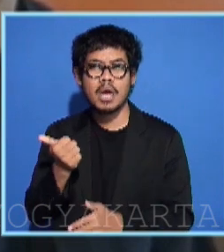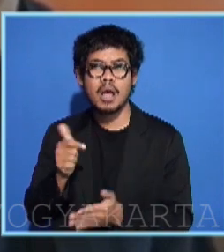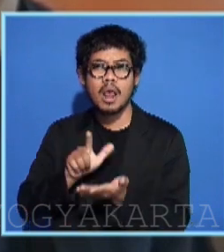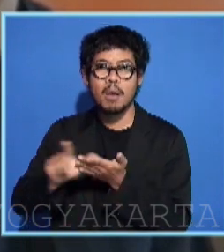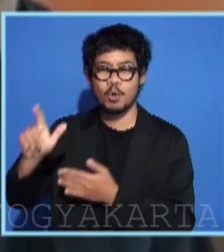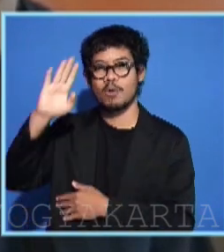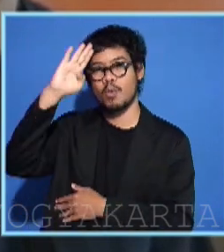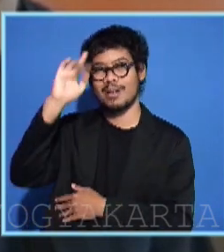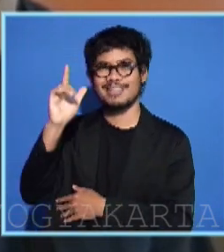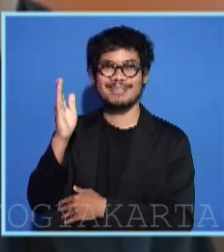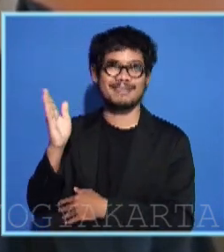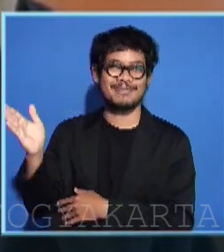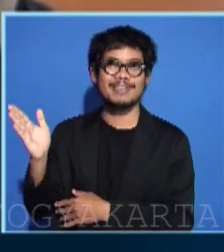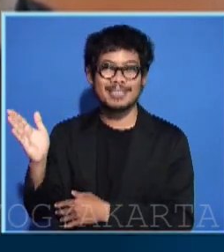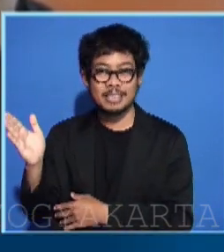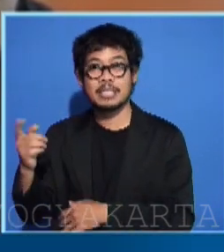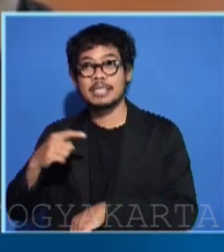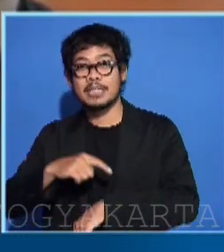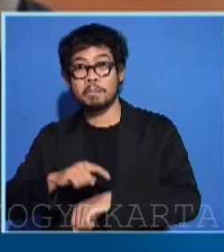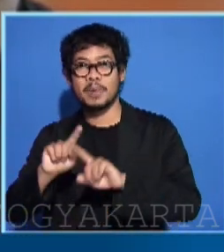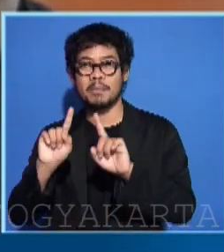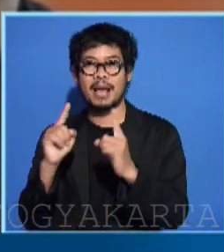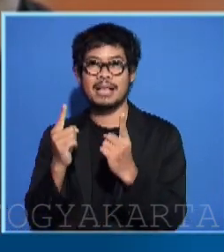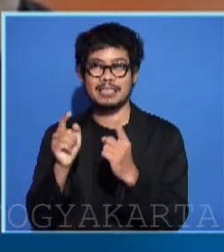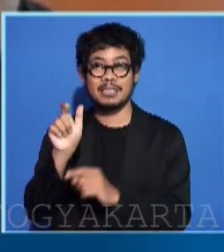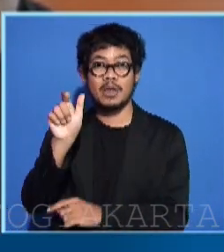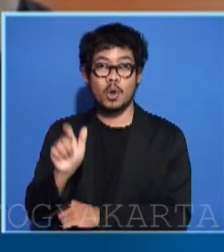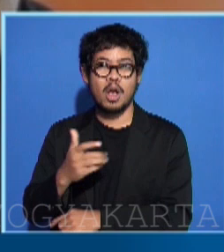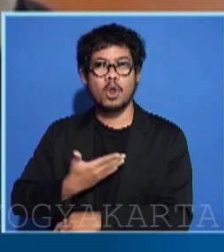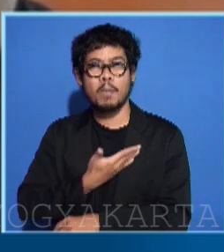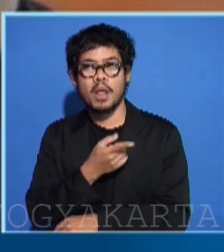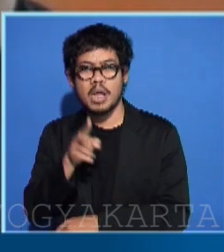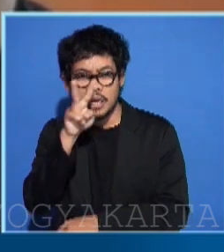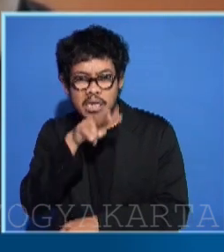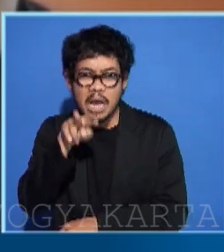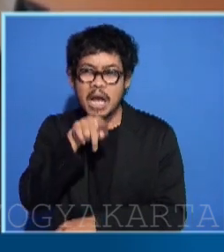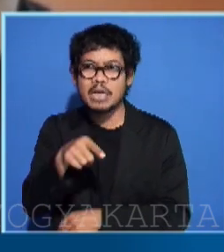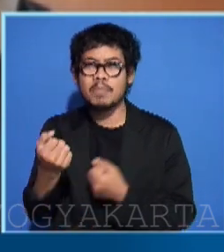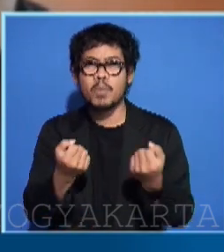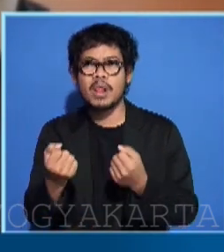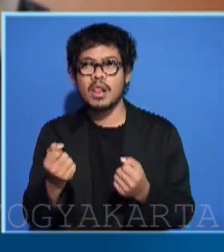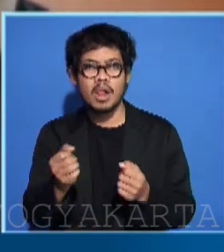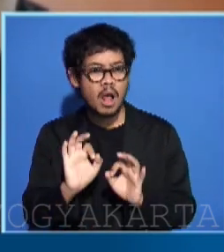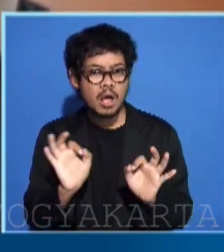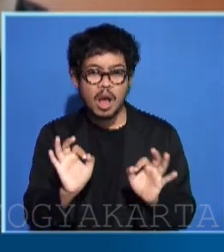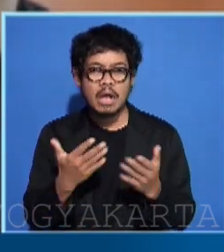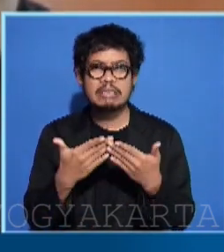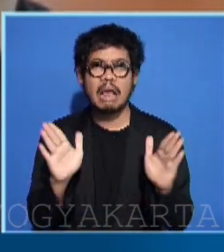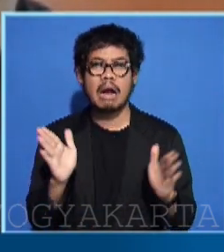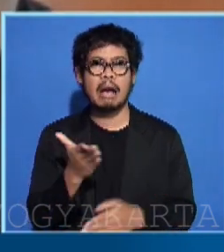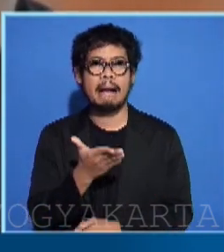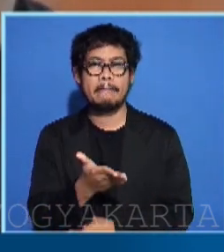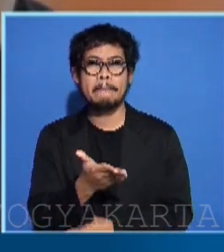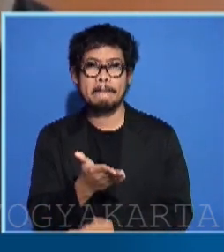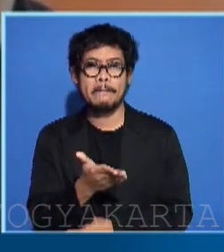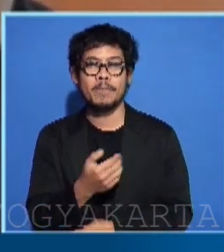korban pulang ke rumah eh melihat mobil sudah tidak ada di tempat parkiran atau tidak ada di tempat semula